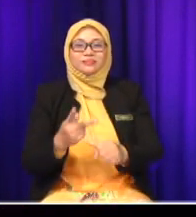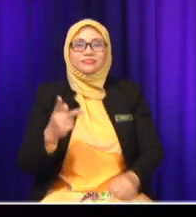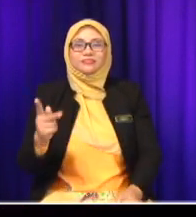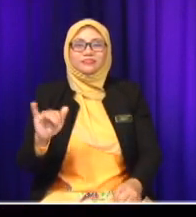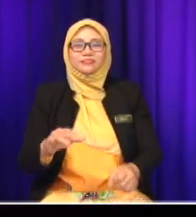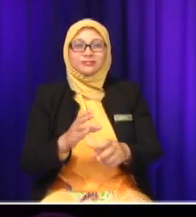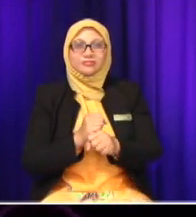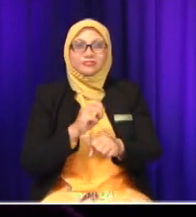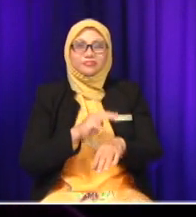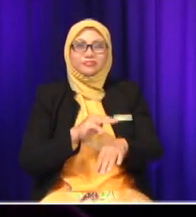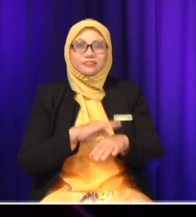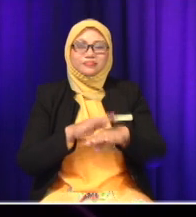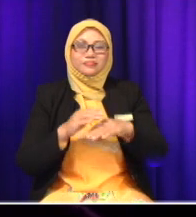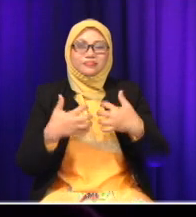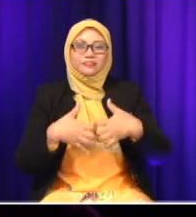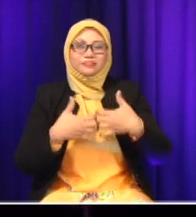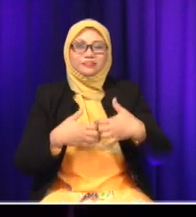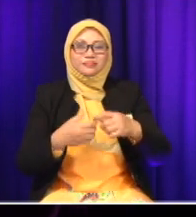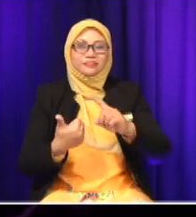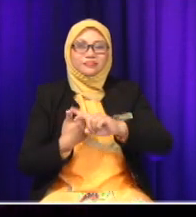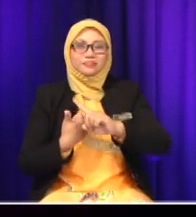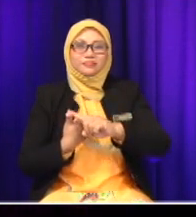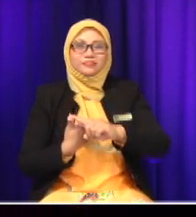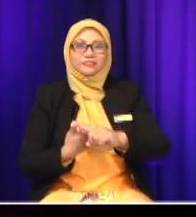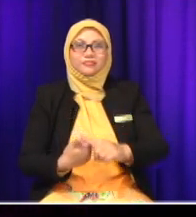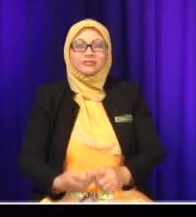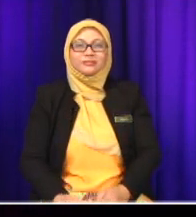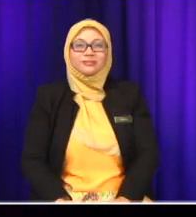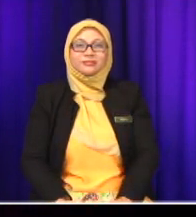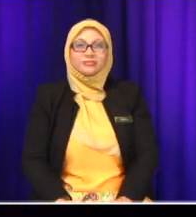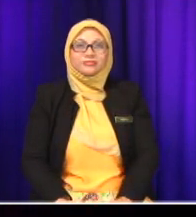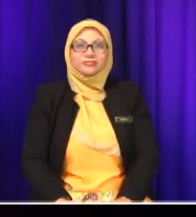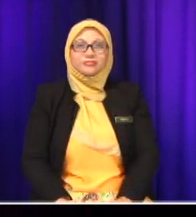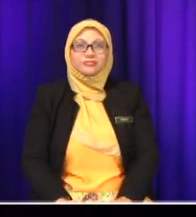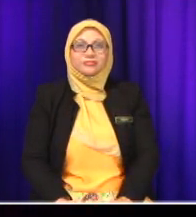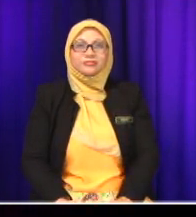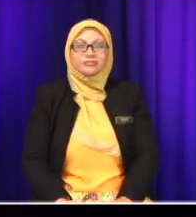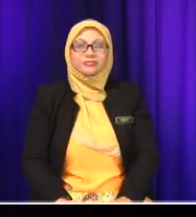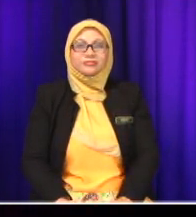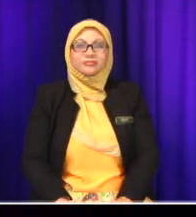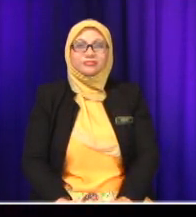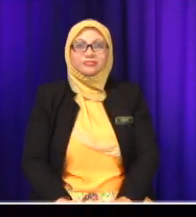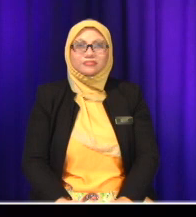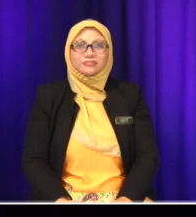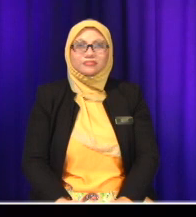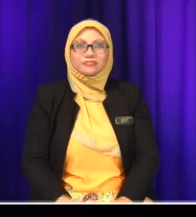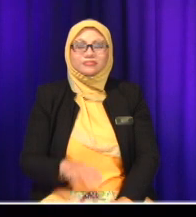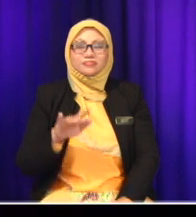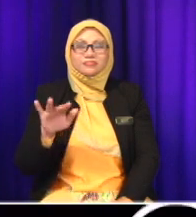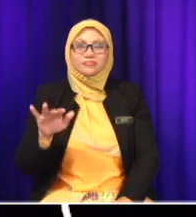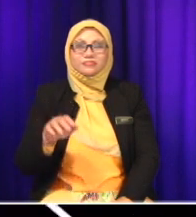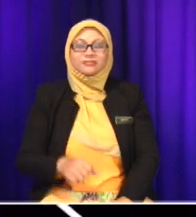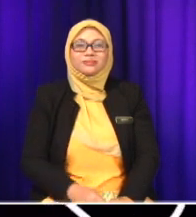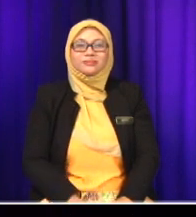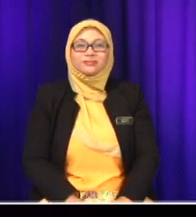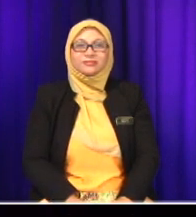atas Enjin sila Sebutkan satu pegas luaran okey egas luaran jadi P inj tadi ada dua